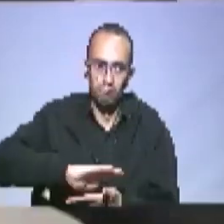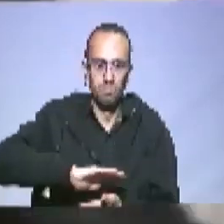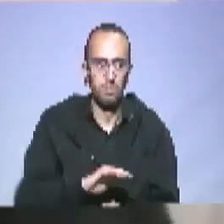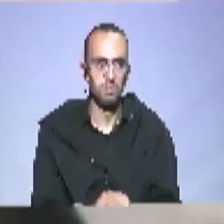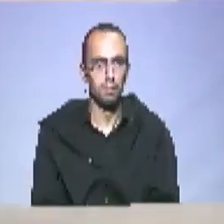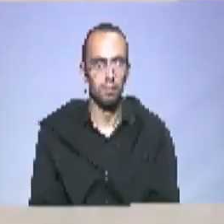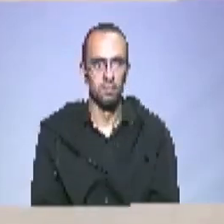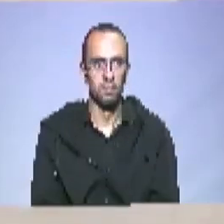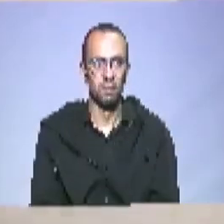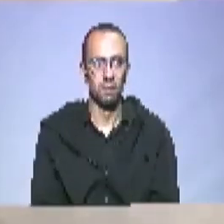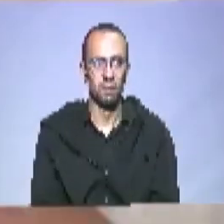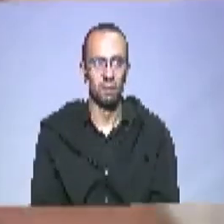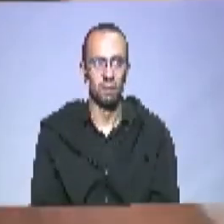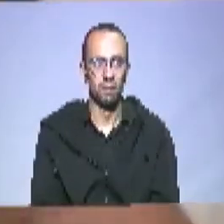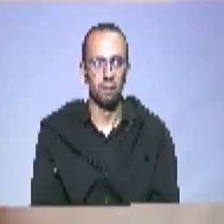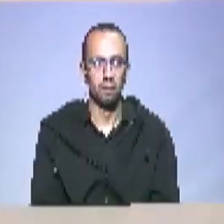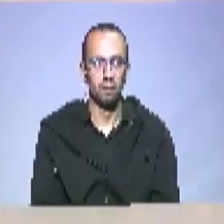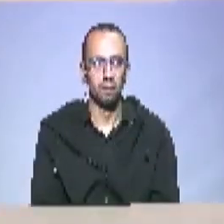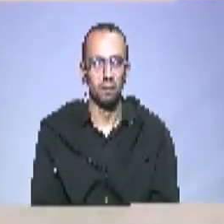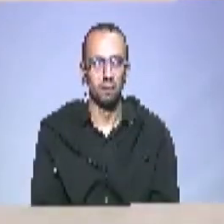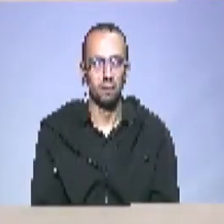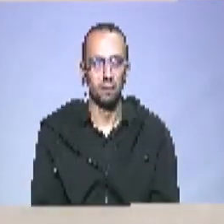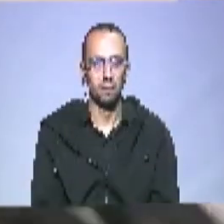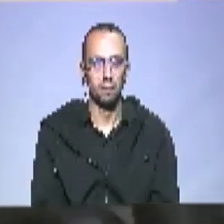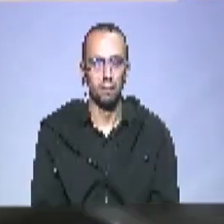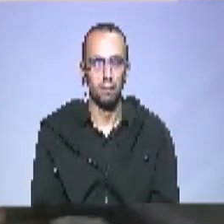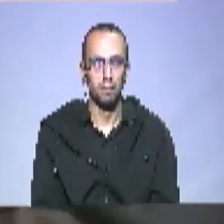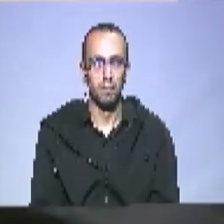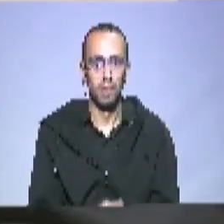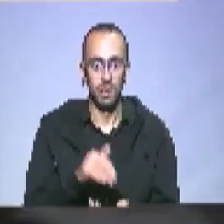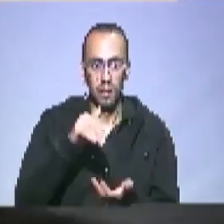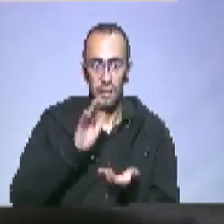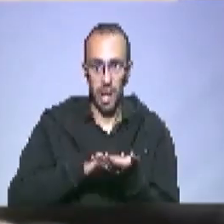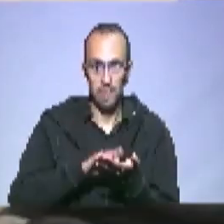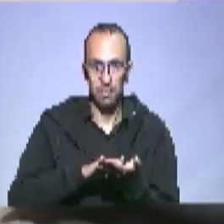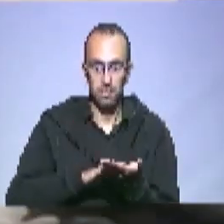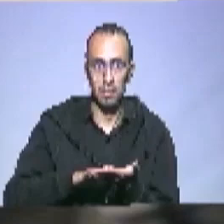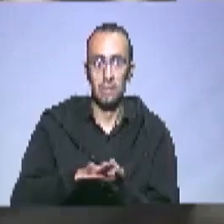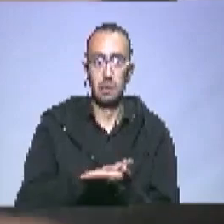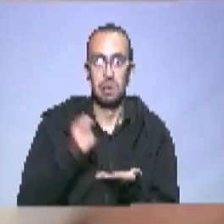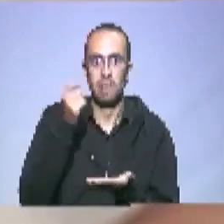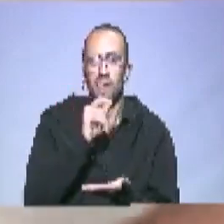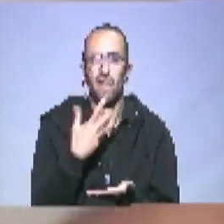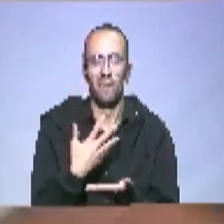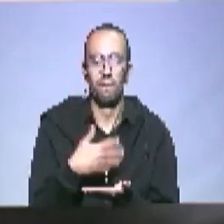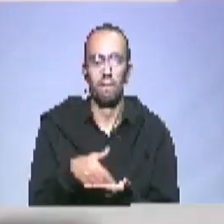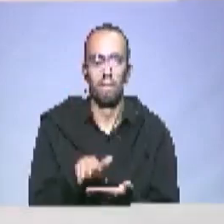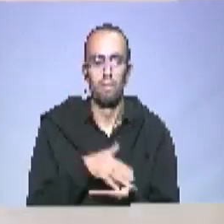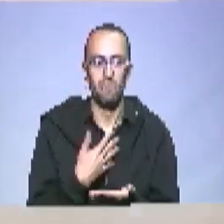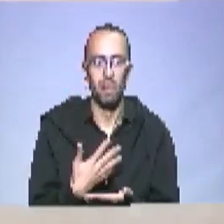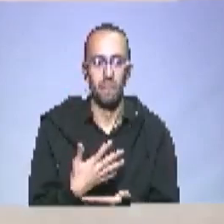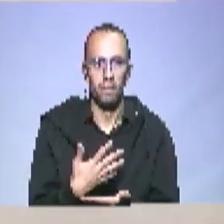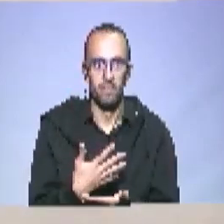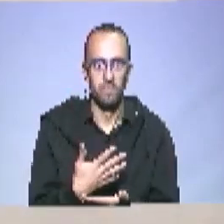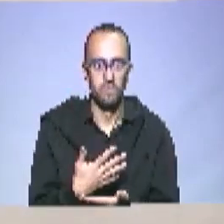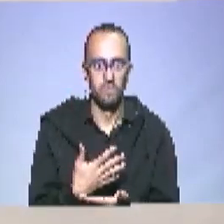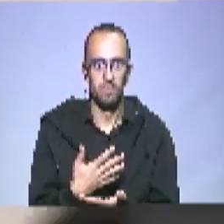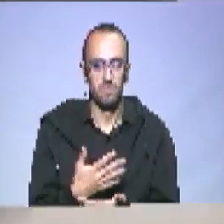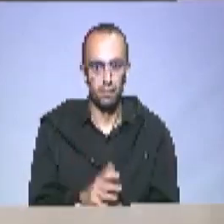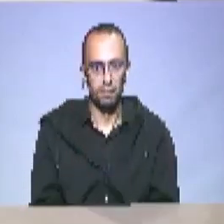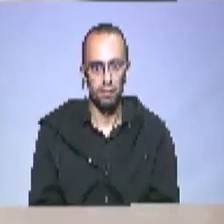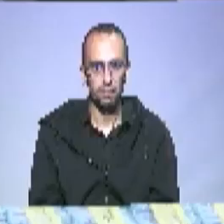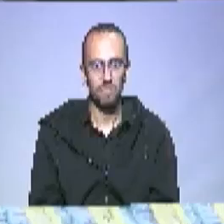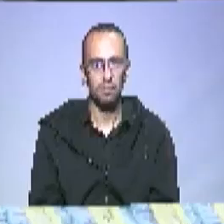بعدين النص اللي تحت ده احنا مش بنحاول ندهنه قوي، لان هو هيتحط عليه الحشو فهيبقى الصوص